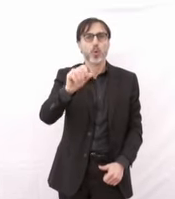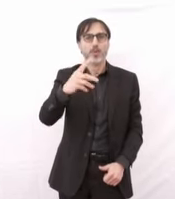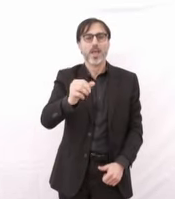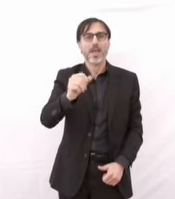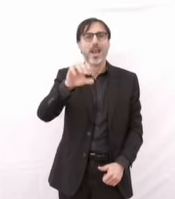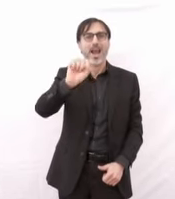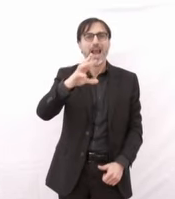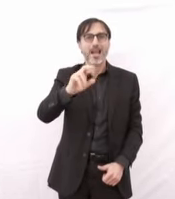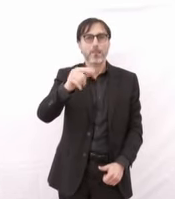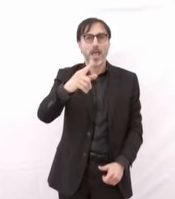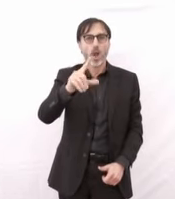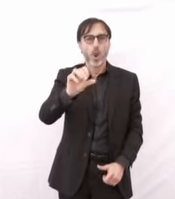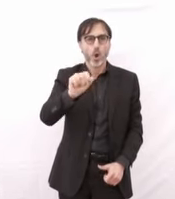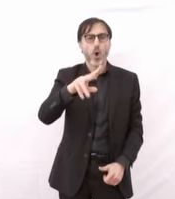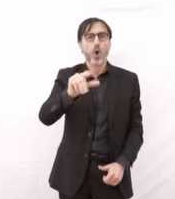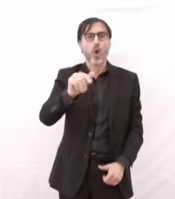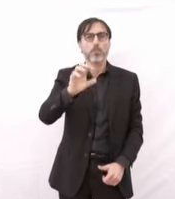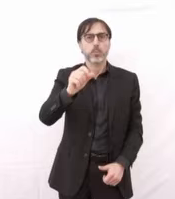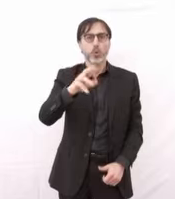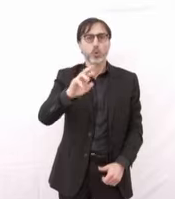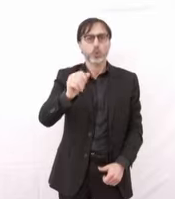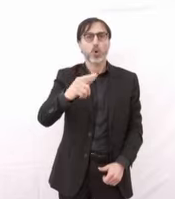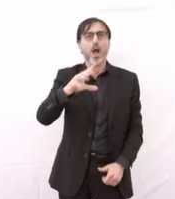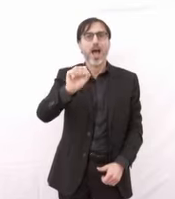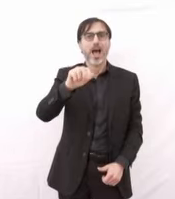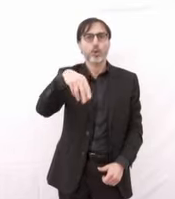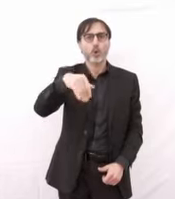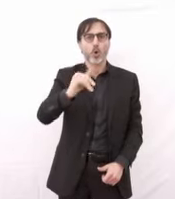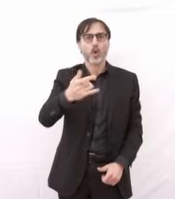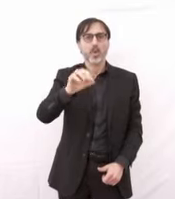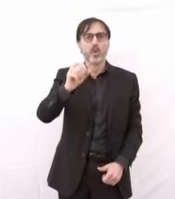Biagio Pistone, Antonino Ciolino,